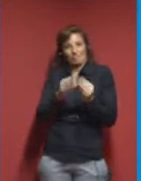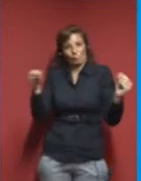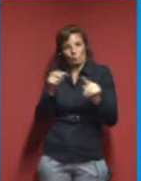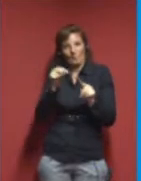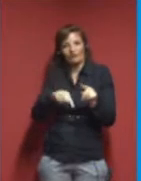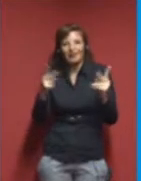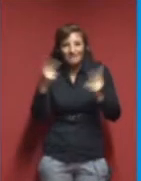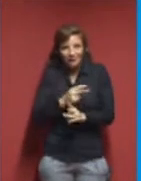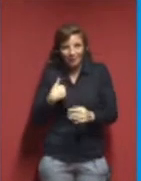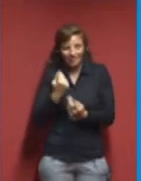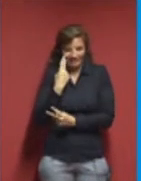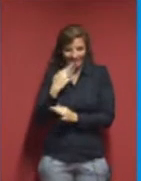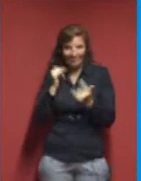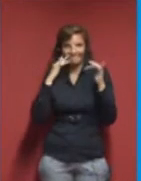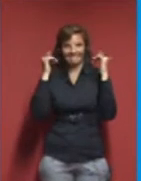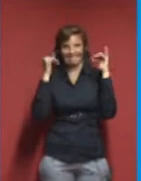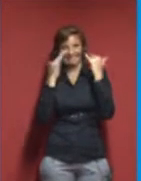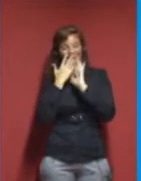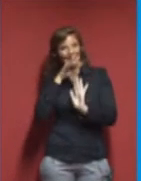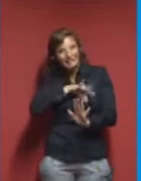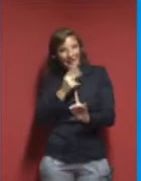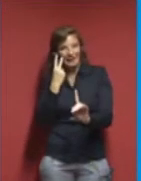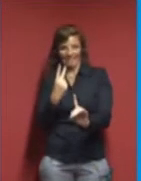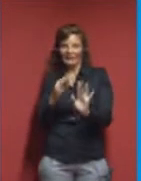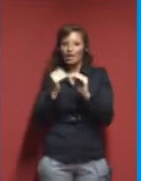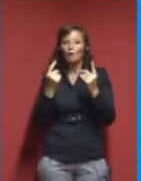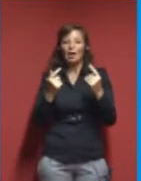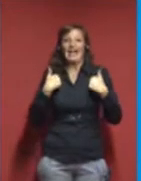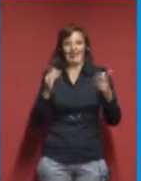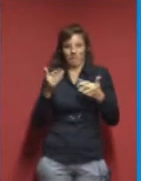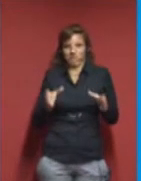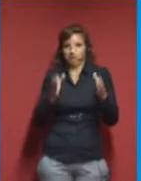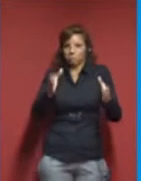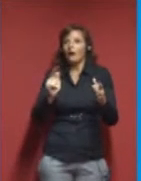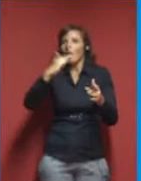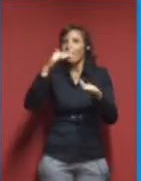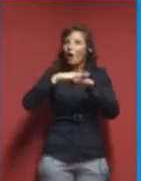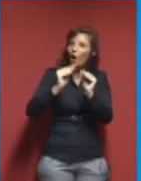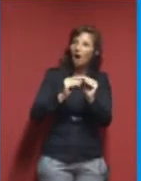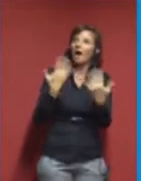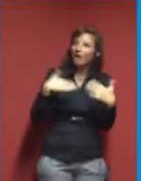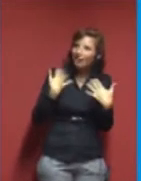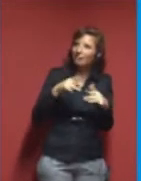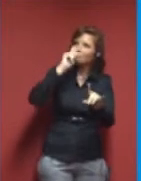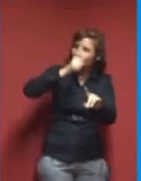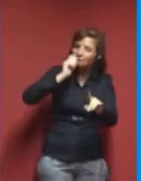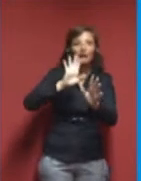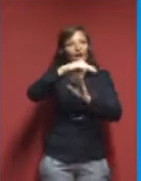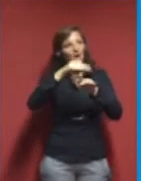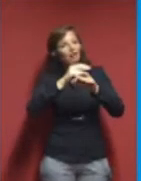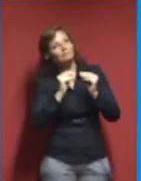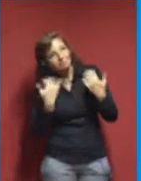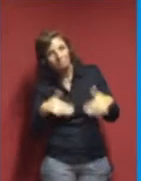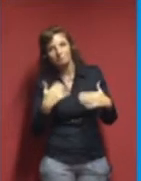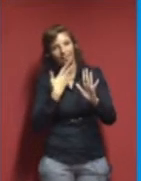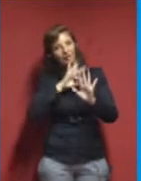me è davvero molto divertente ed interessante vedere come gli altri abbiano utilizzato questi nostri strumenti. Più di